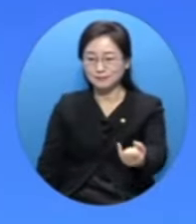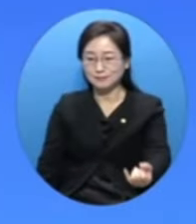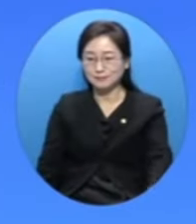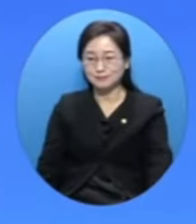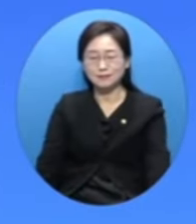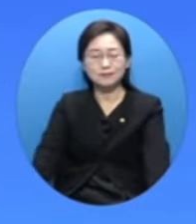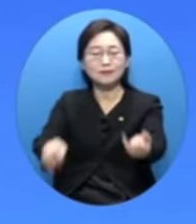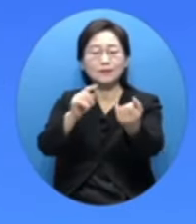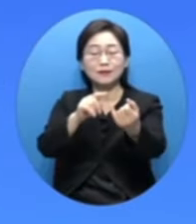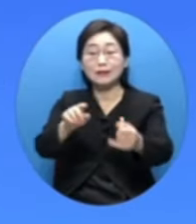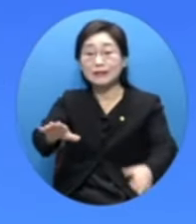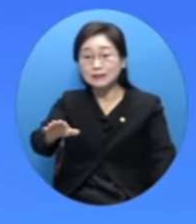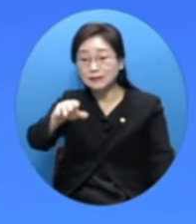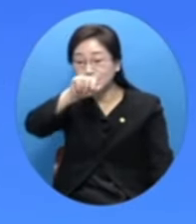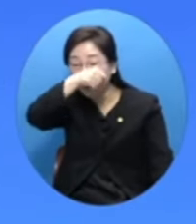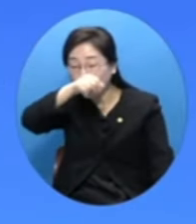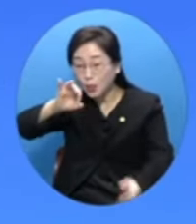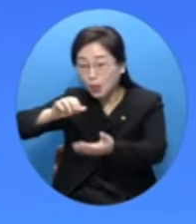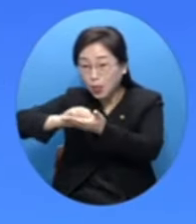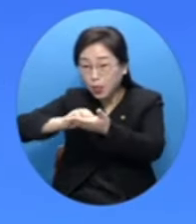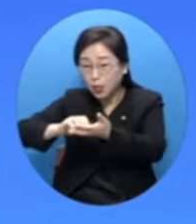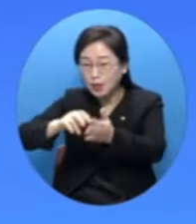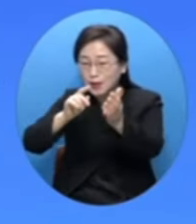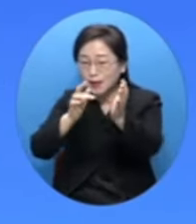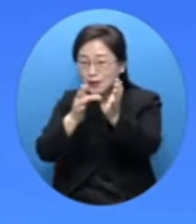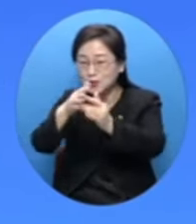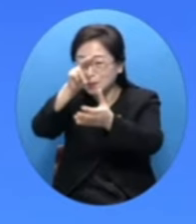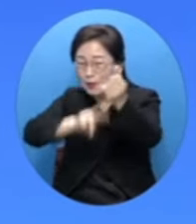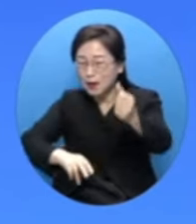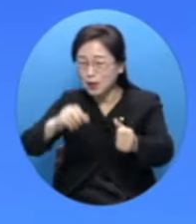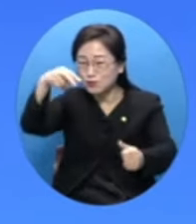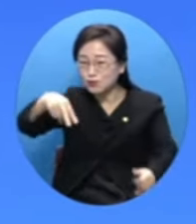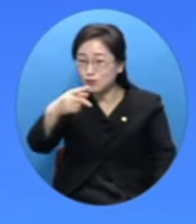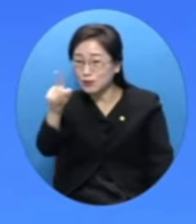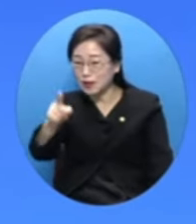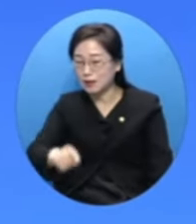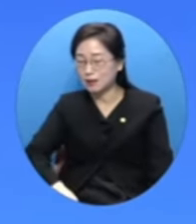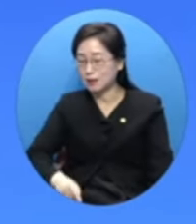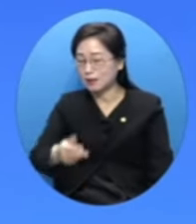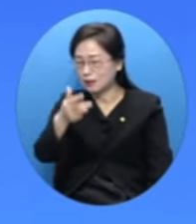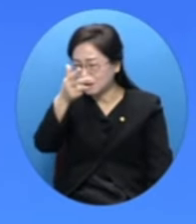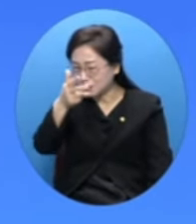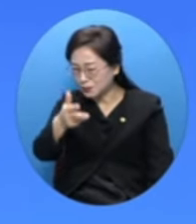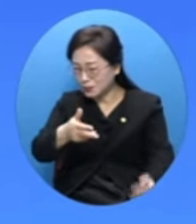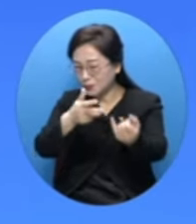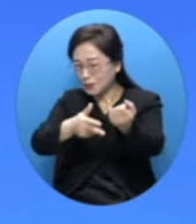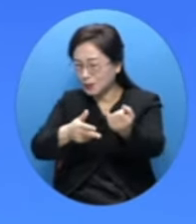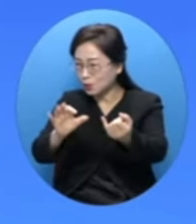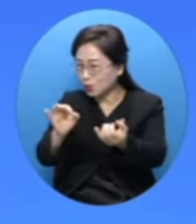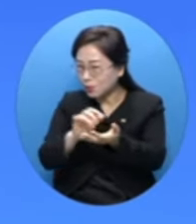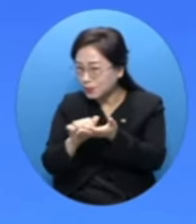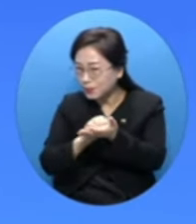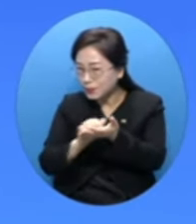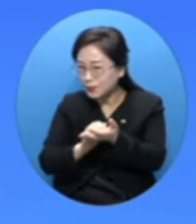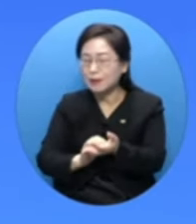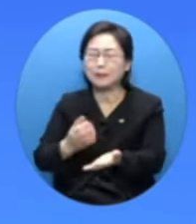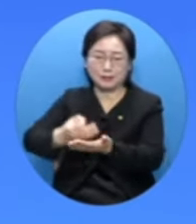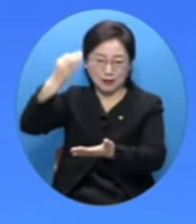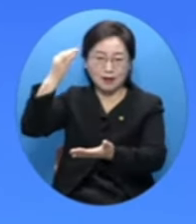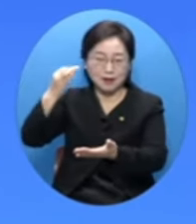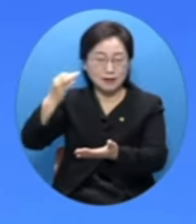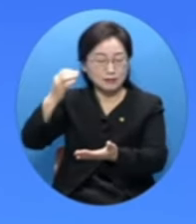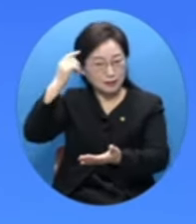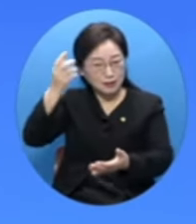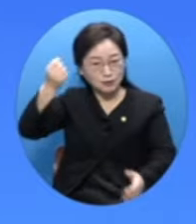당시 회계를 담당했던 가룟유다는 딱 눈대중으로 보니까 아 저거는 이만한 가치 깨겠구나 해서